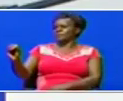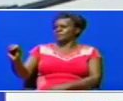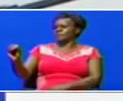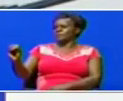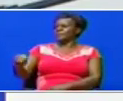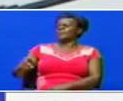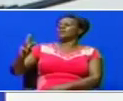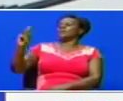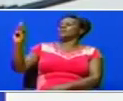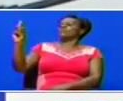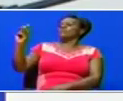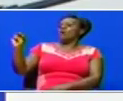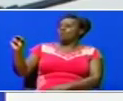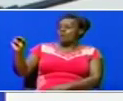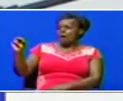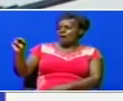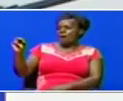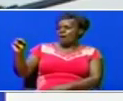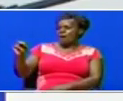Michael Maura,